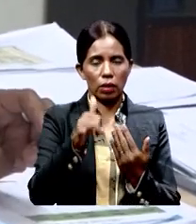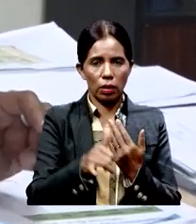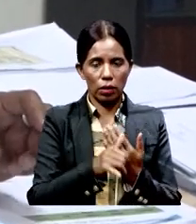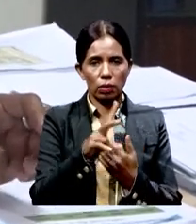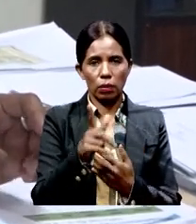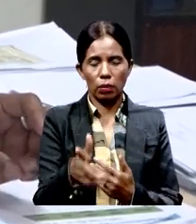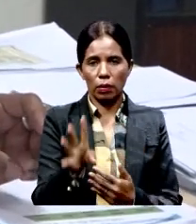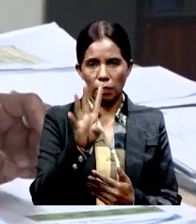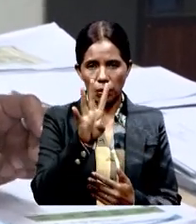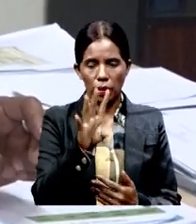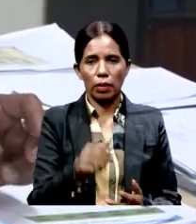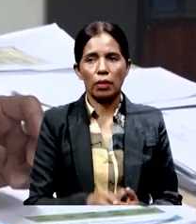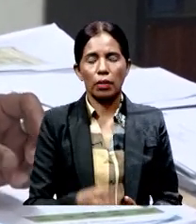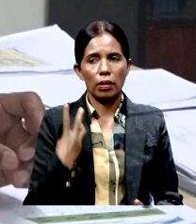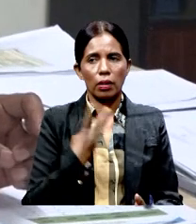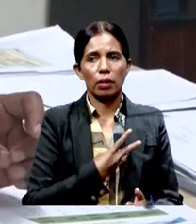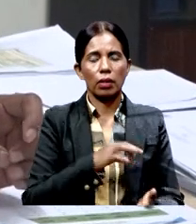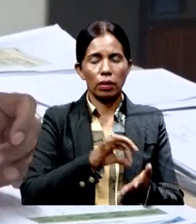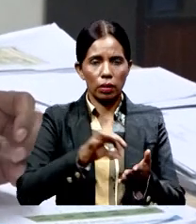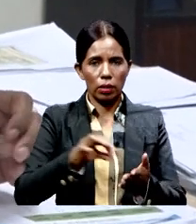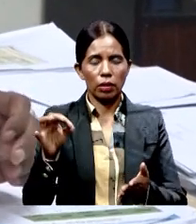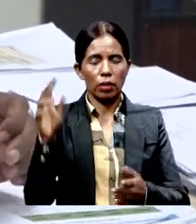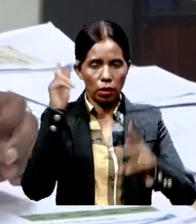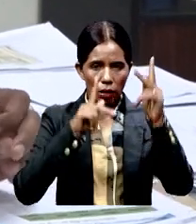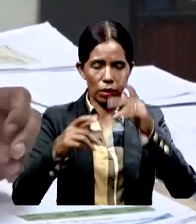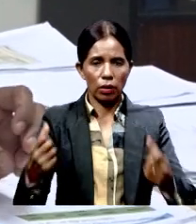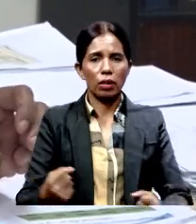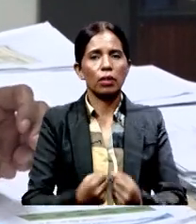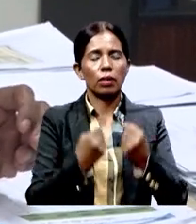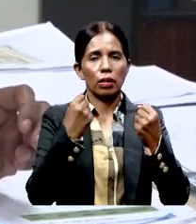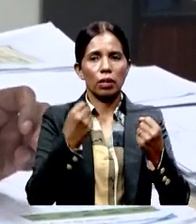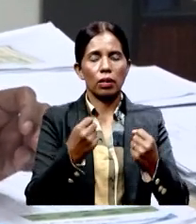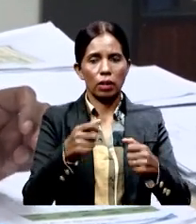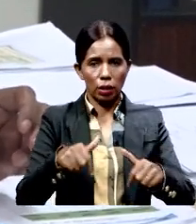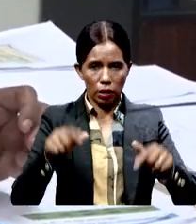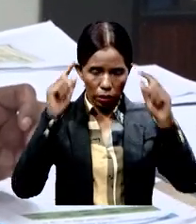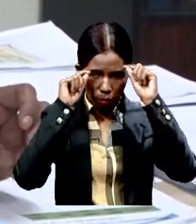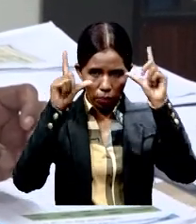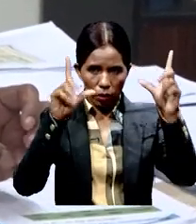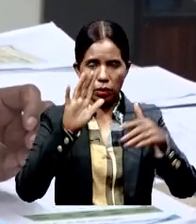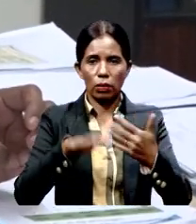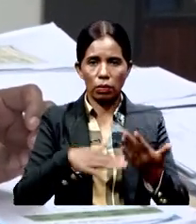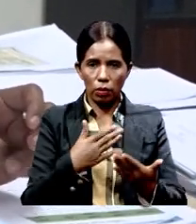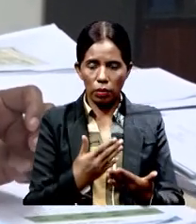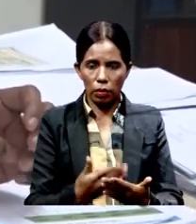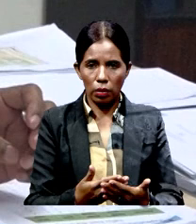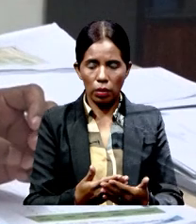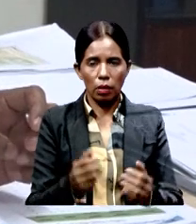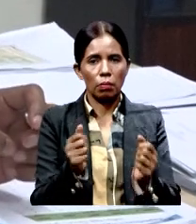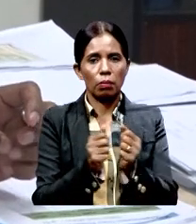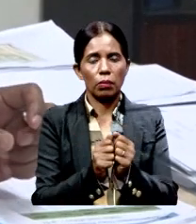2024, ita registro caso acidentes em território Larantoma, em 14